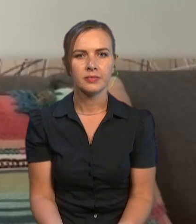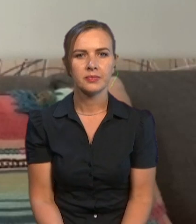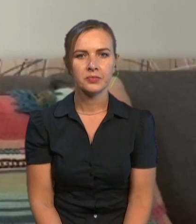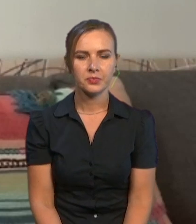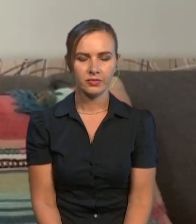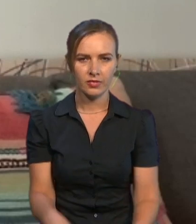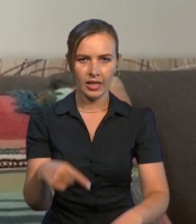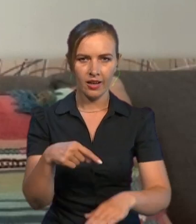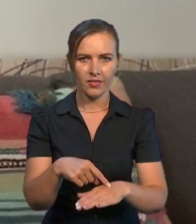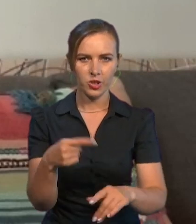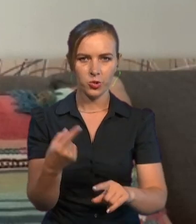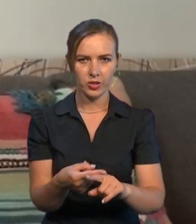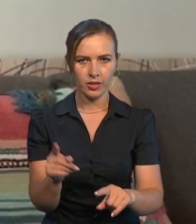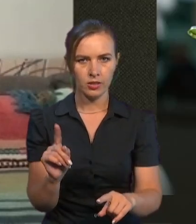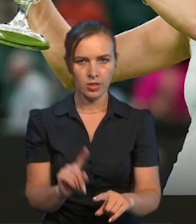відчути це